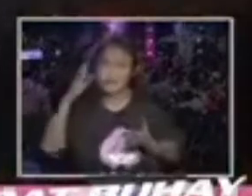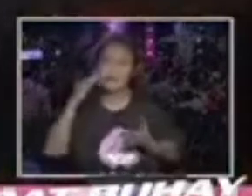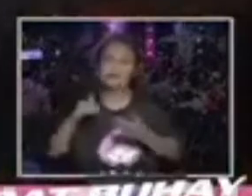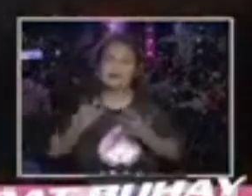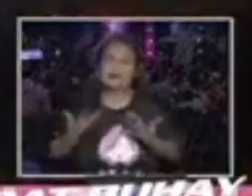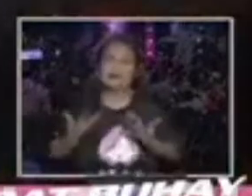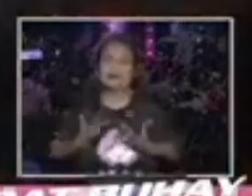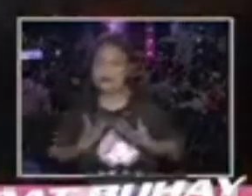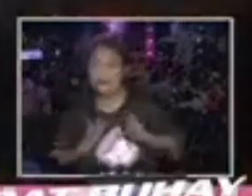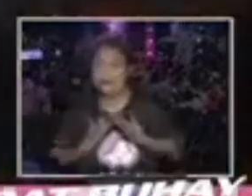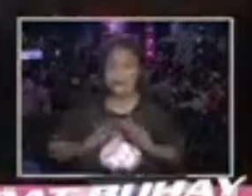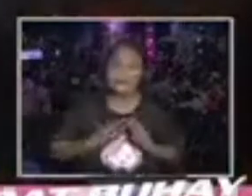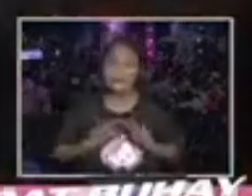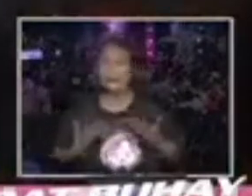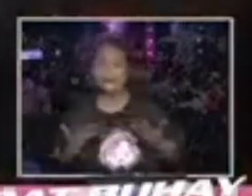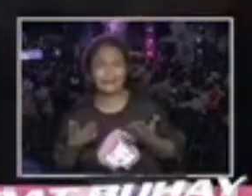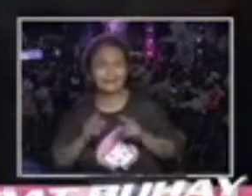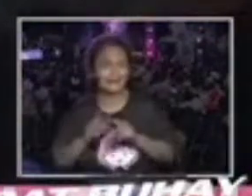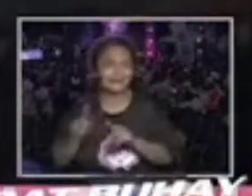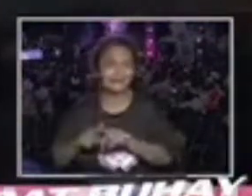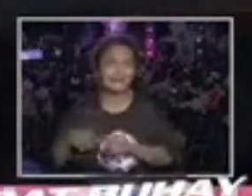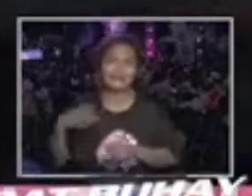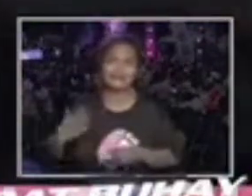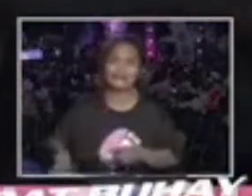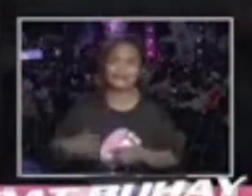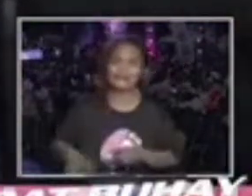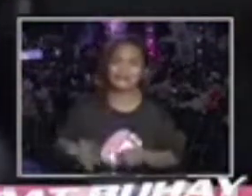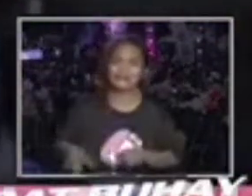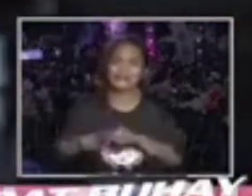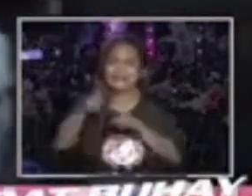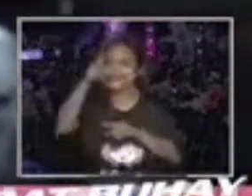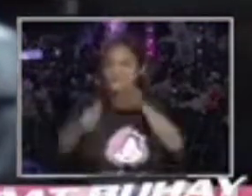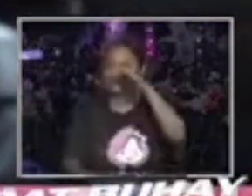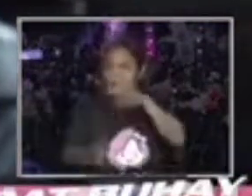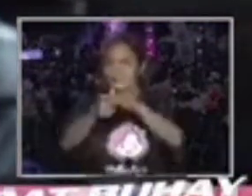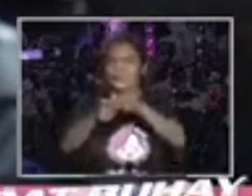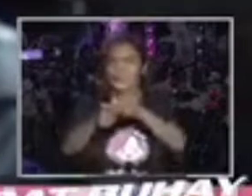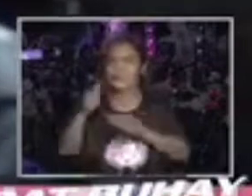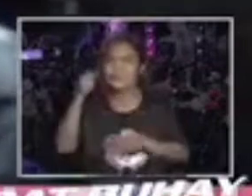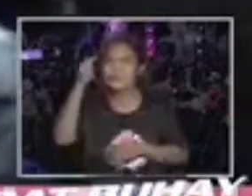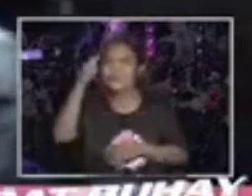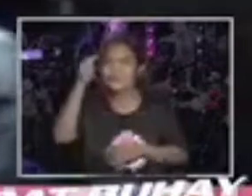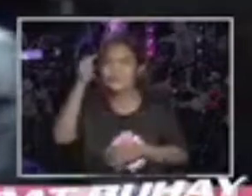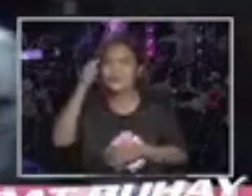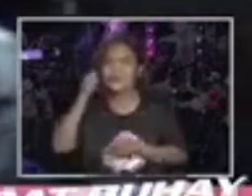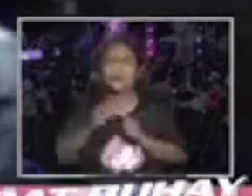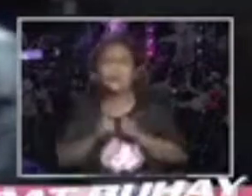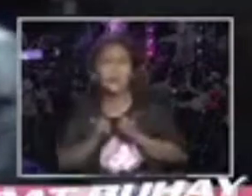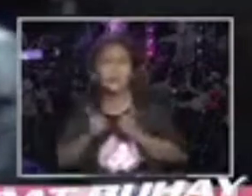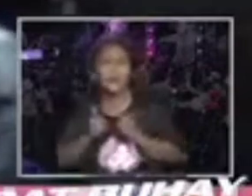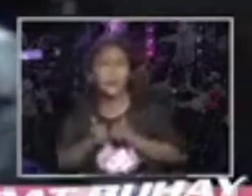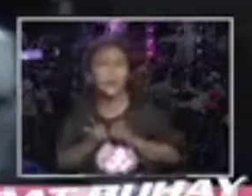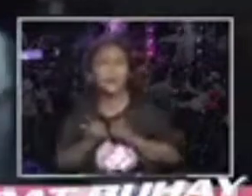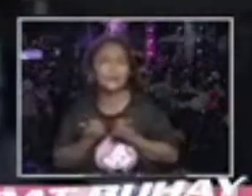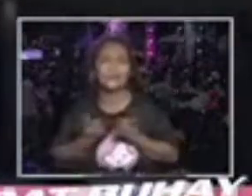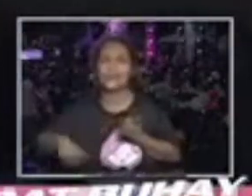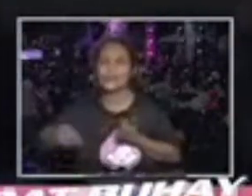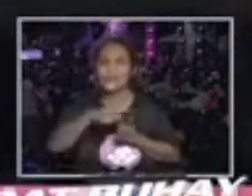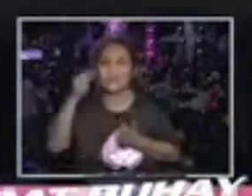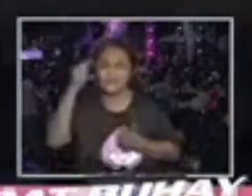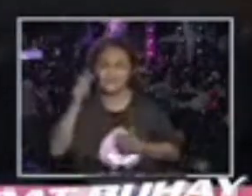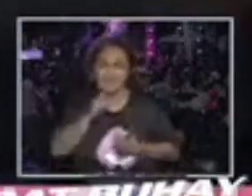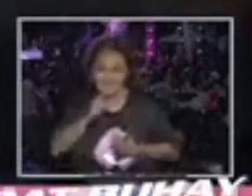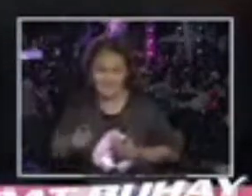kaba. Pero ang unang pumapasok sa isip ay kung paanong